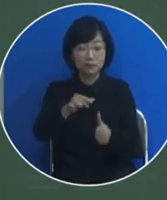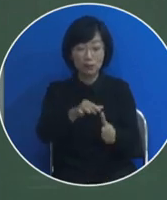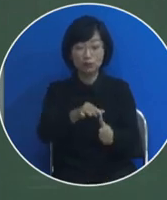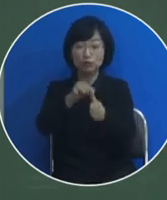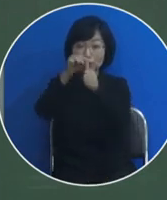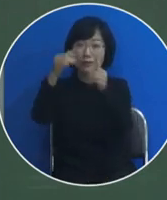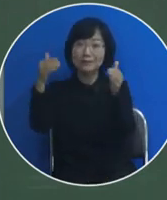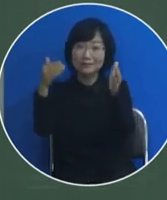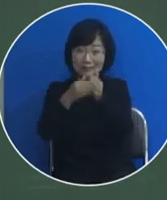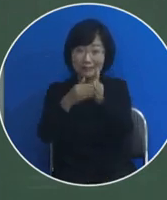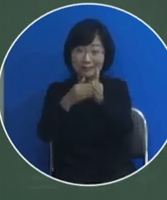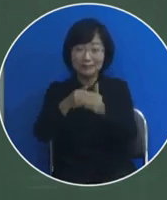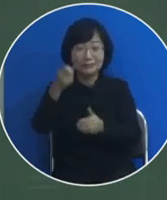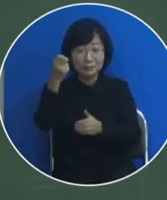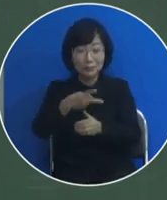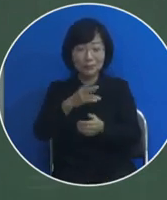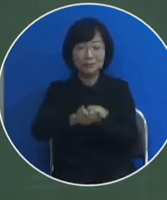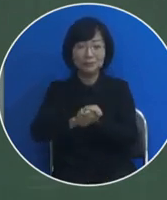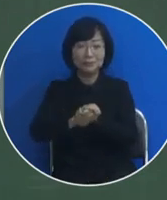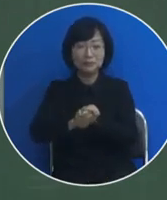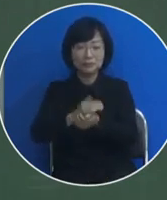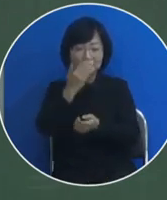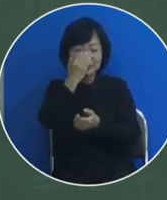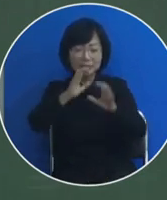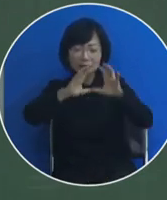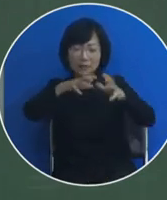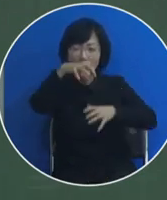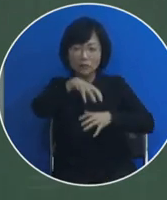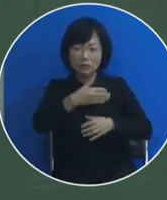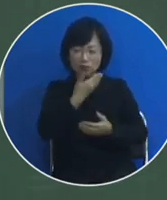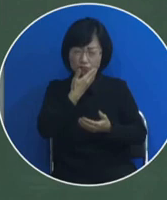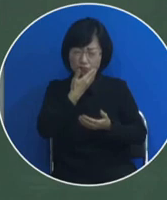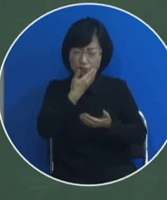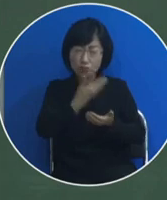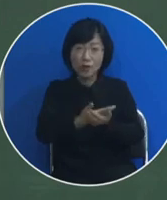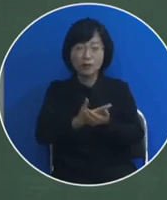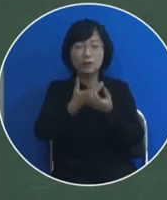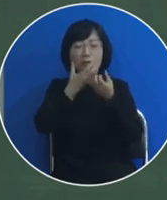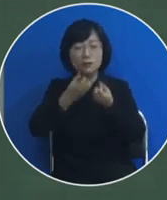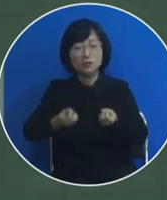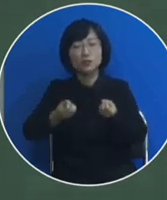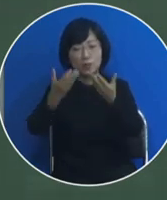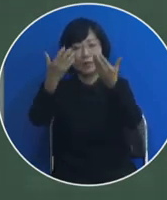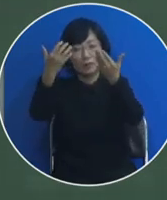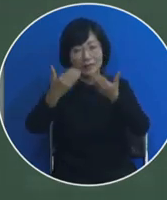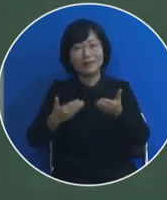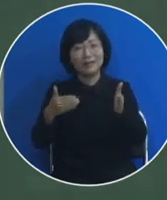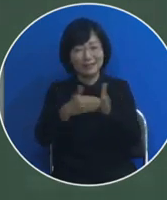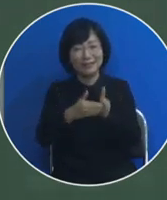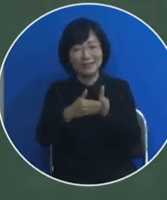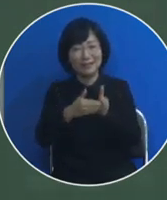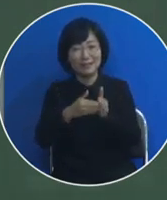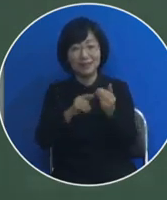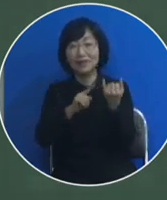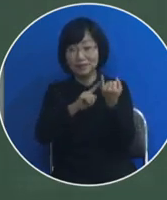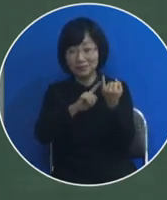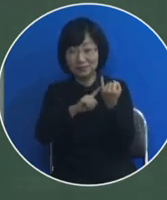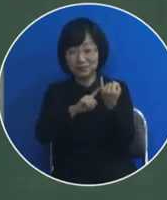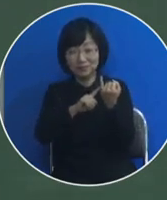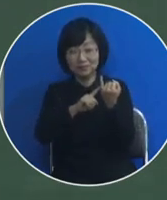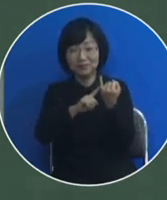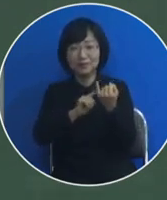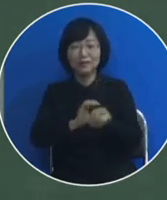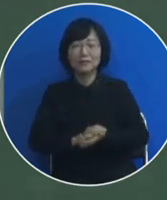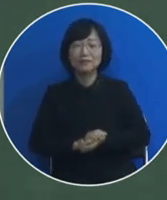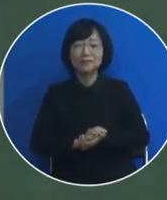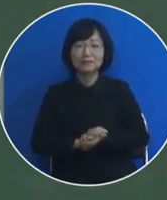이스라엘에 굉장히 중요한 축복을 받는 사람이 되었습니다. That Rahab she received salvation and she became a very blessed person in Israel. 뭡니까?